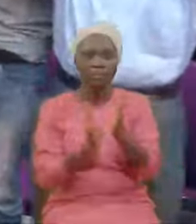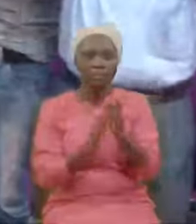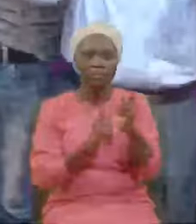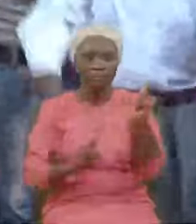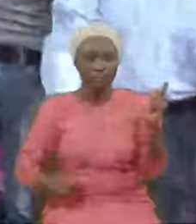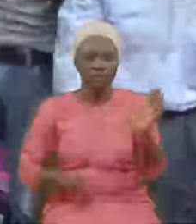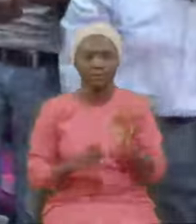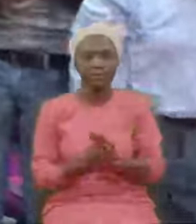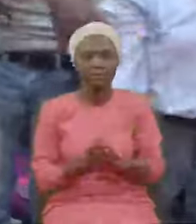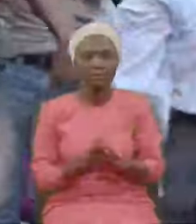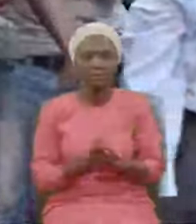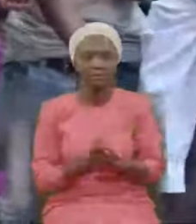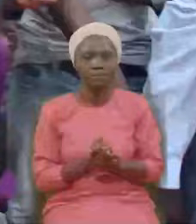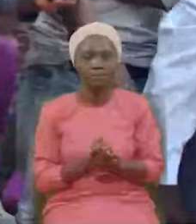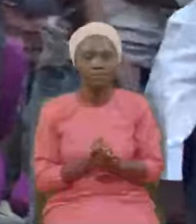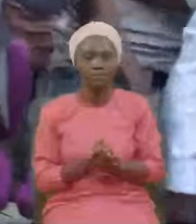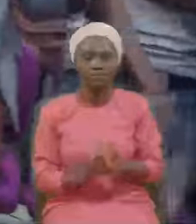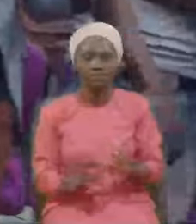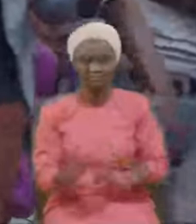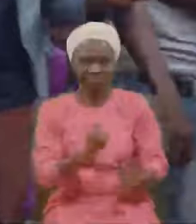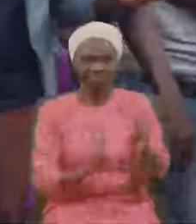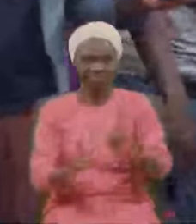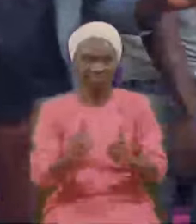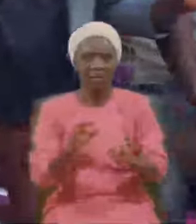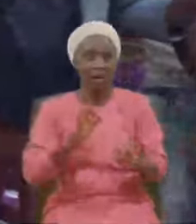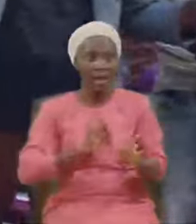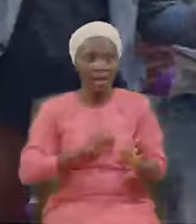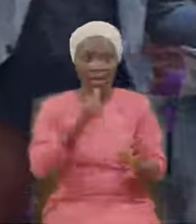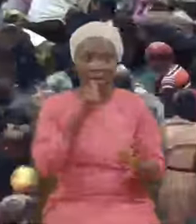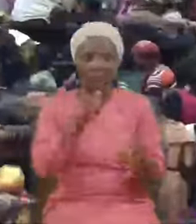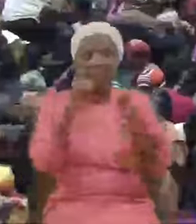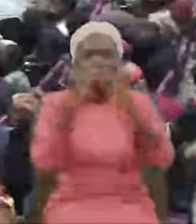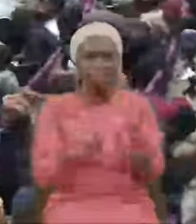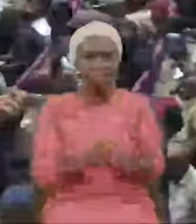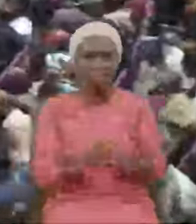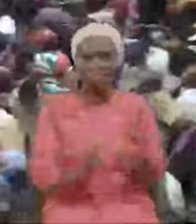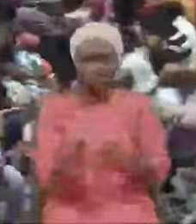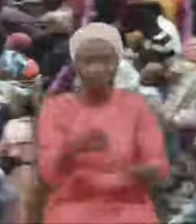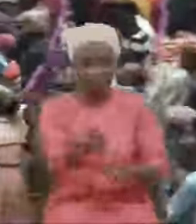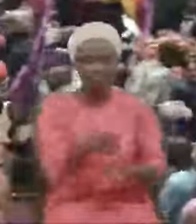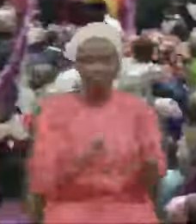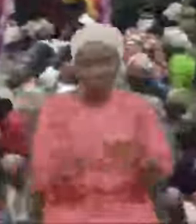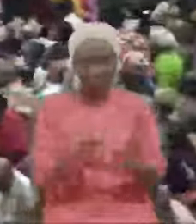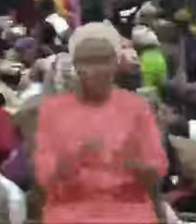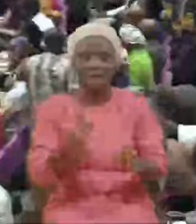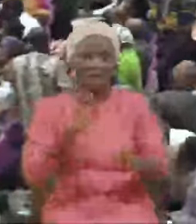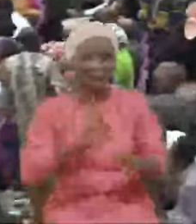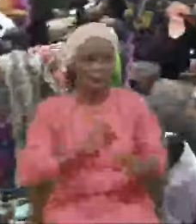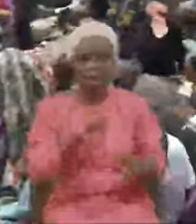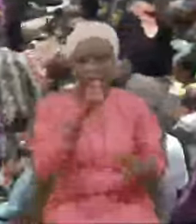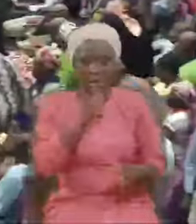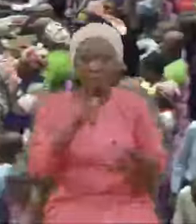Gloire à Dieu. Je suis béni. Il faut le dire pour vous-même. Je suis